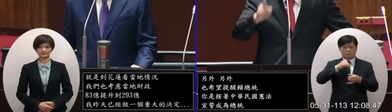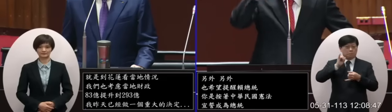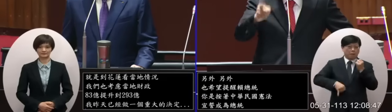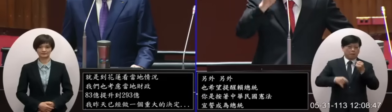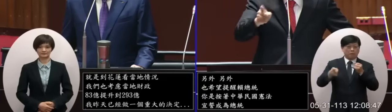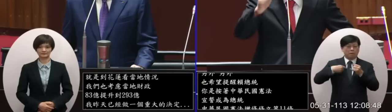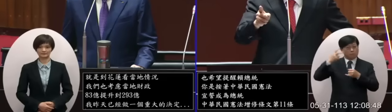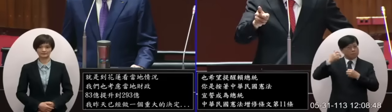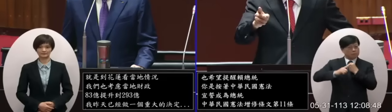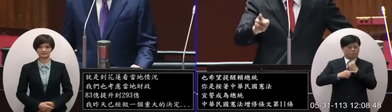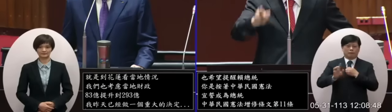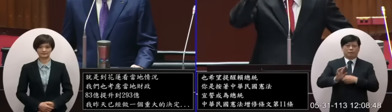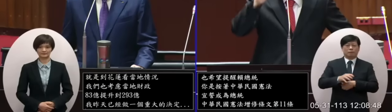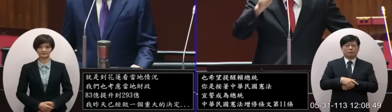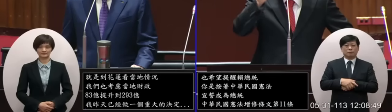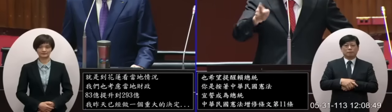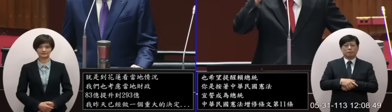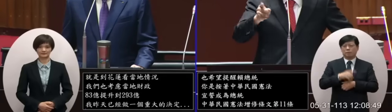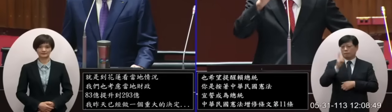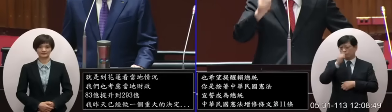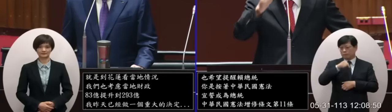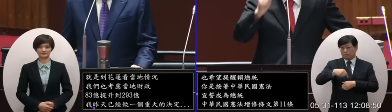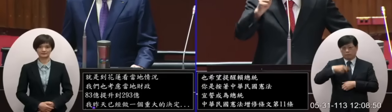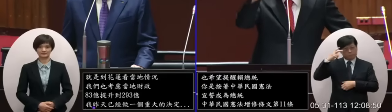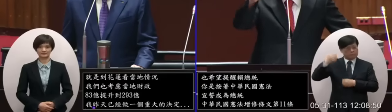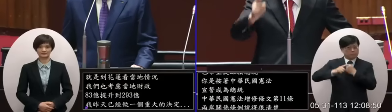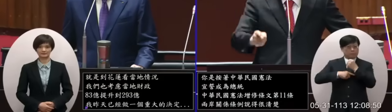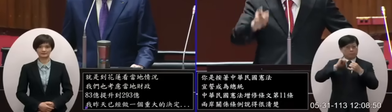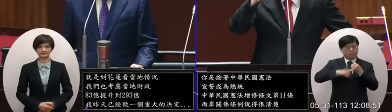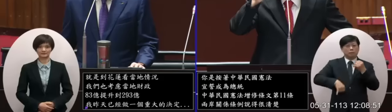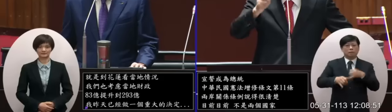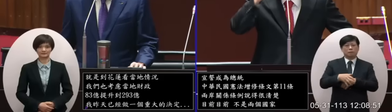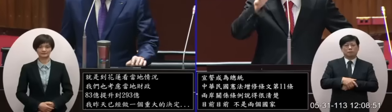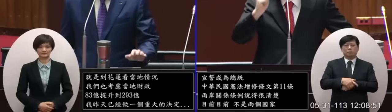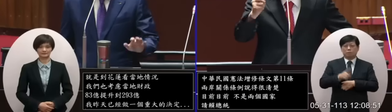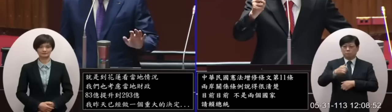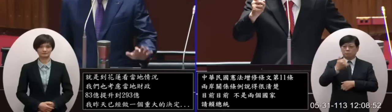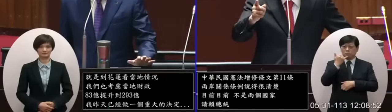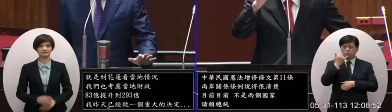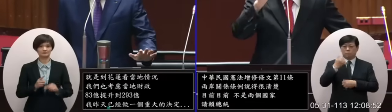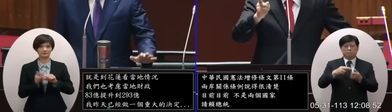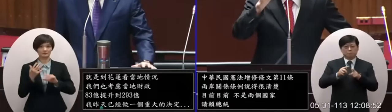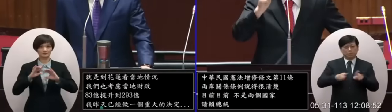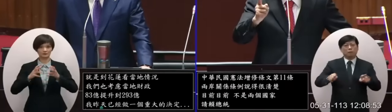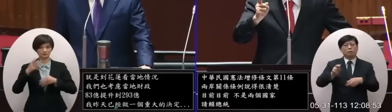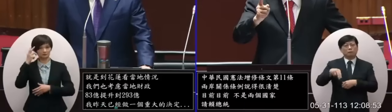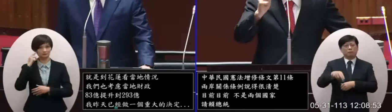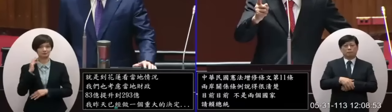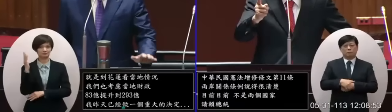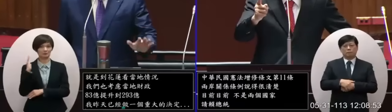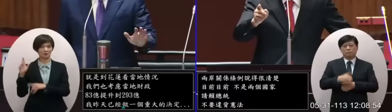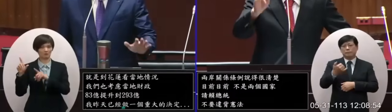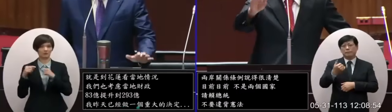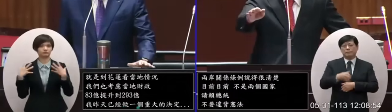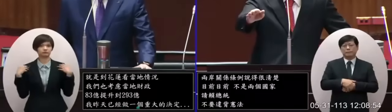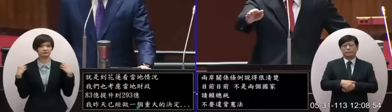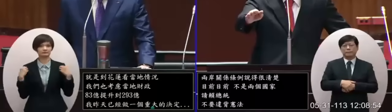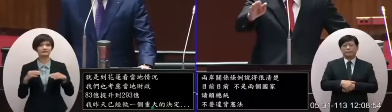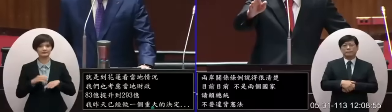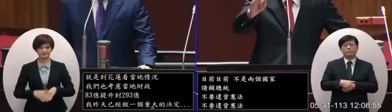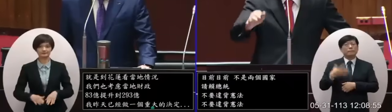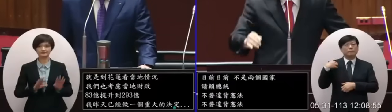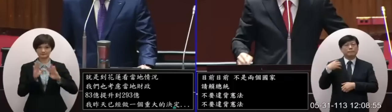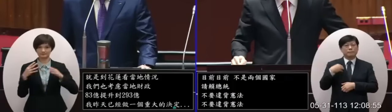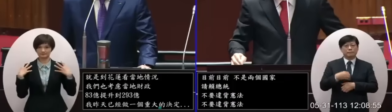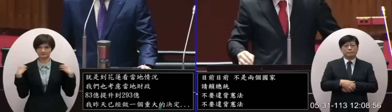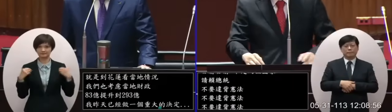法，不要违背宪法，不要违背宪法。 我们维持的是中华民国的现状， 才能够有和平，好 不好？维持中华民国的现状，